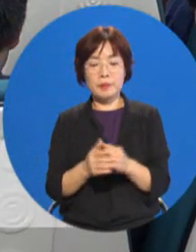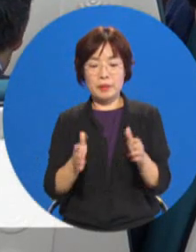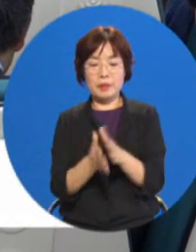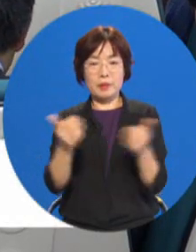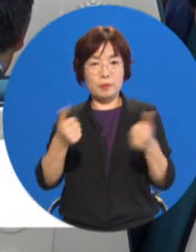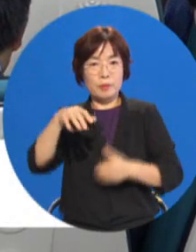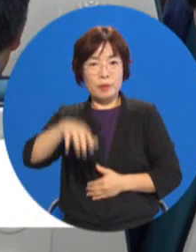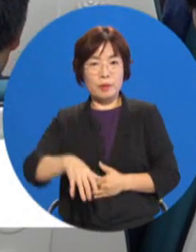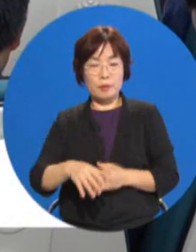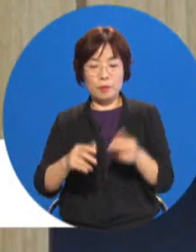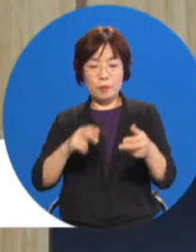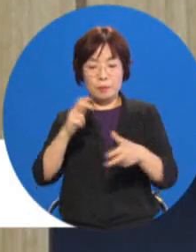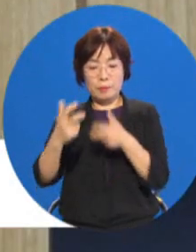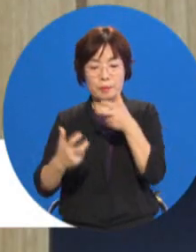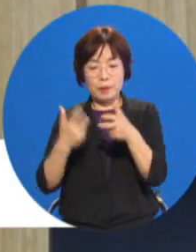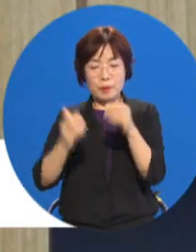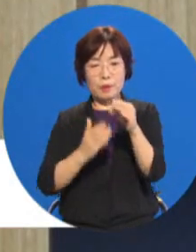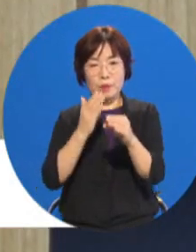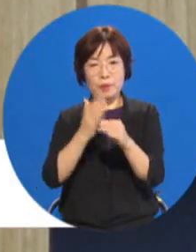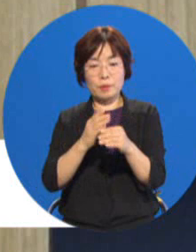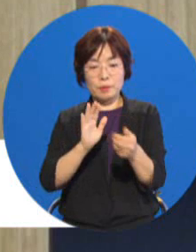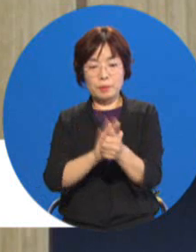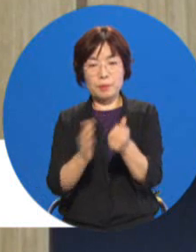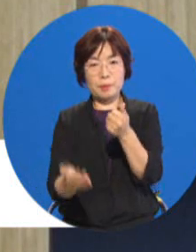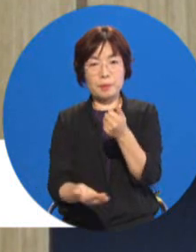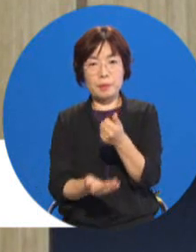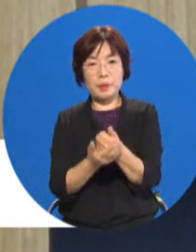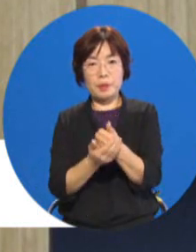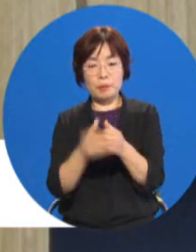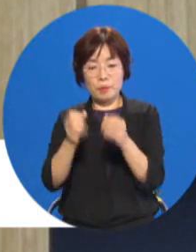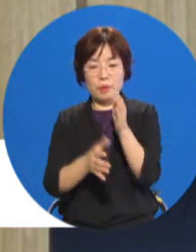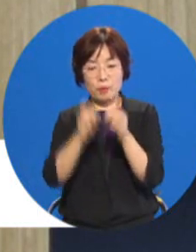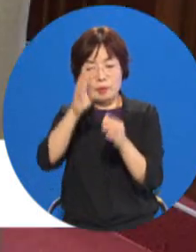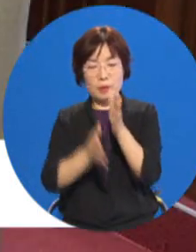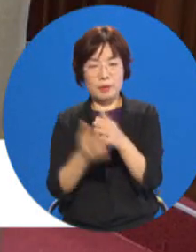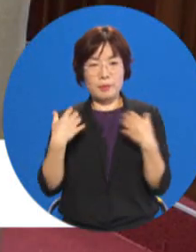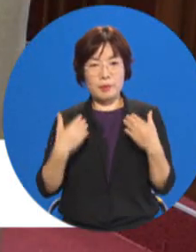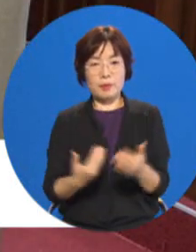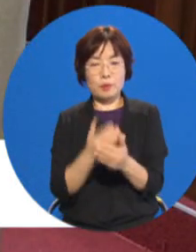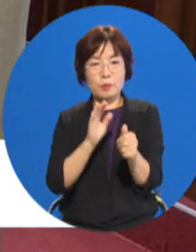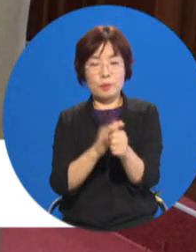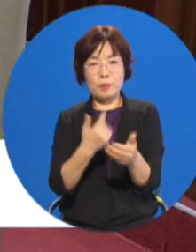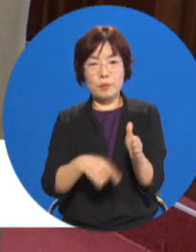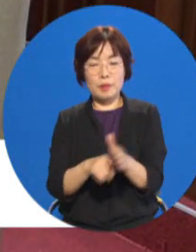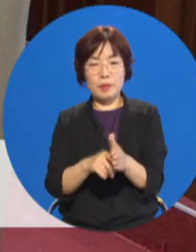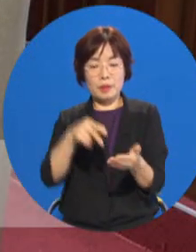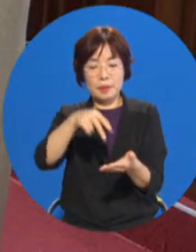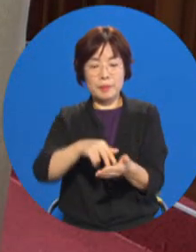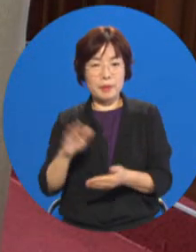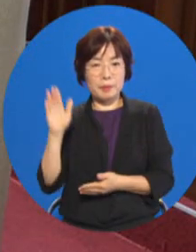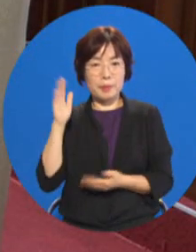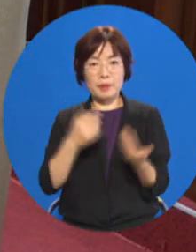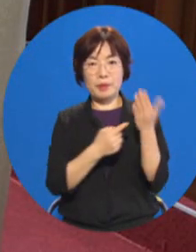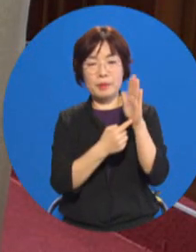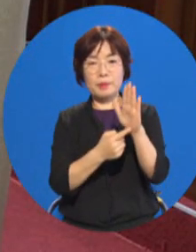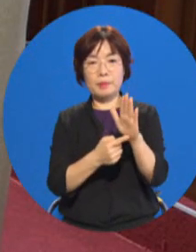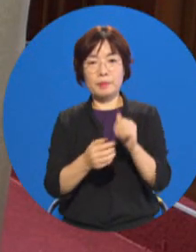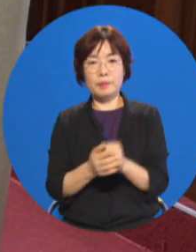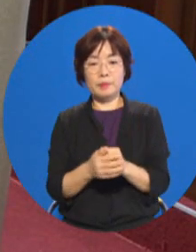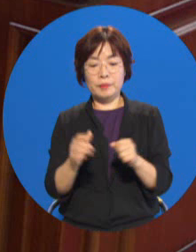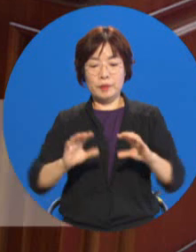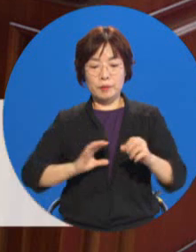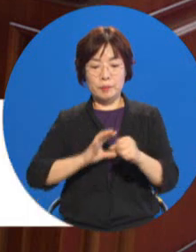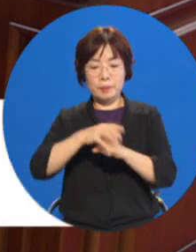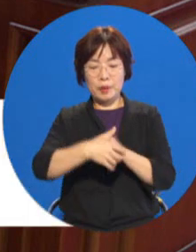역시 견제와 감시 못지않게 협조와 지원으로 광양 발전에 지렛대 역할을 하겠다고 밝혔습니다. 특히